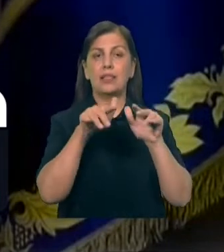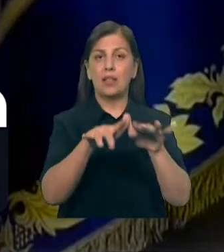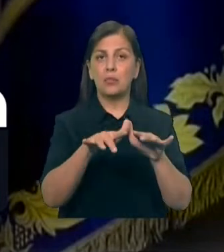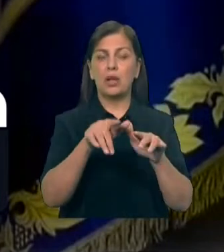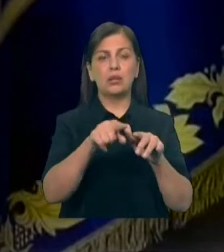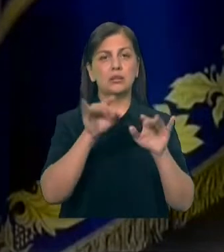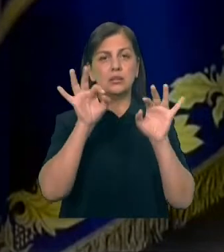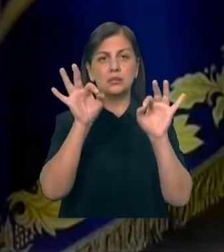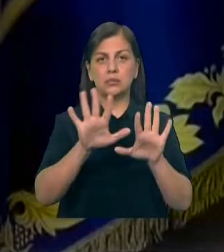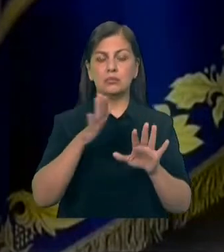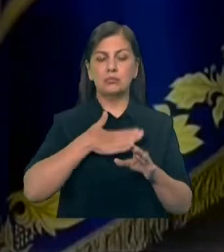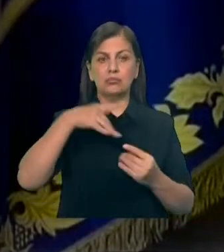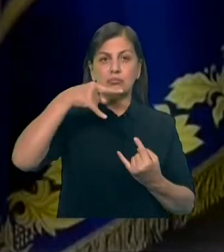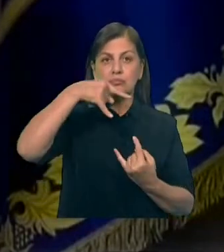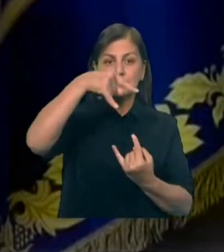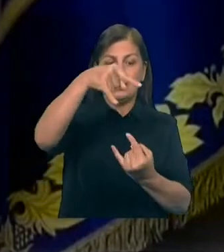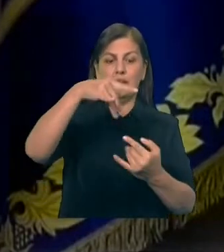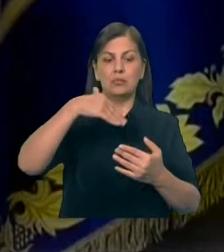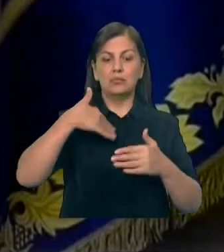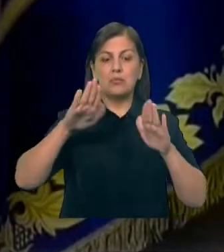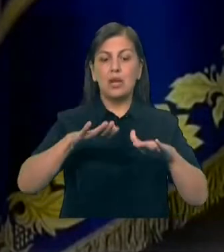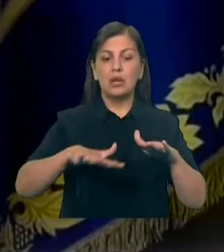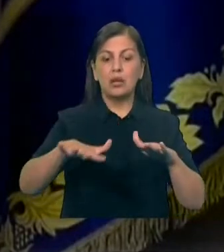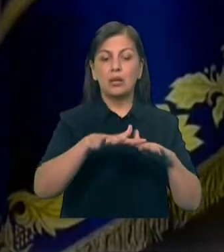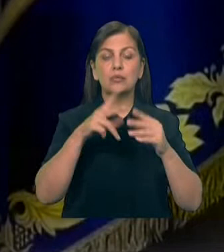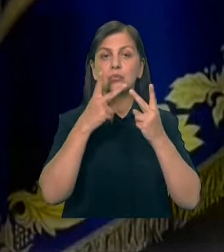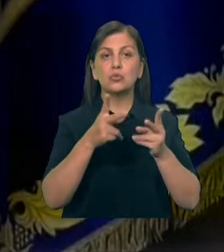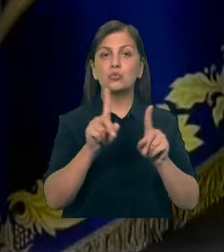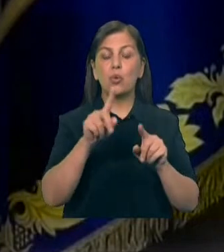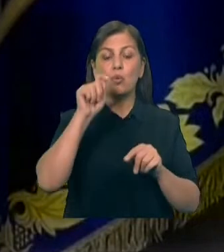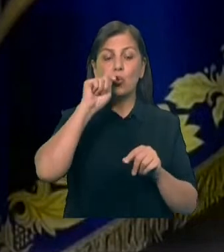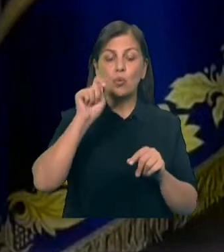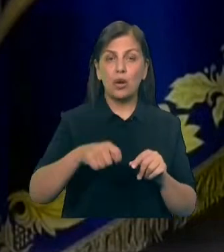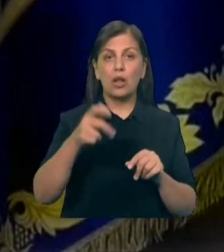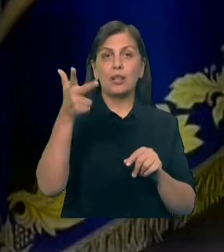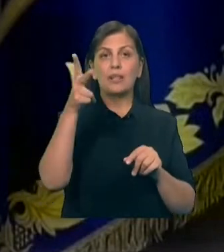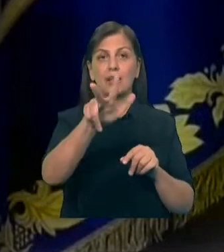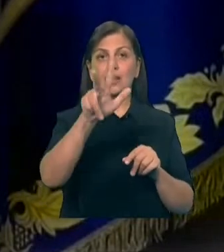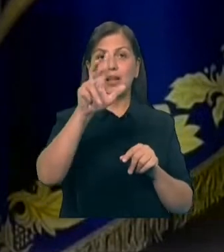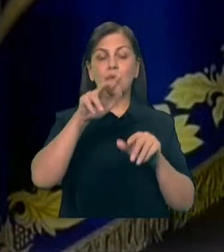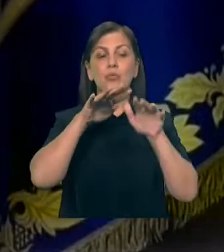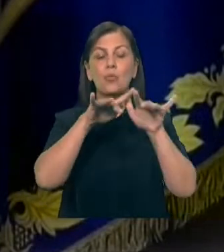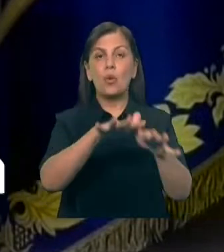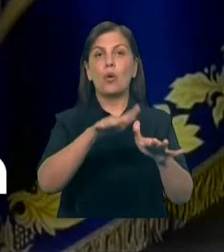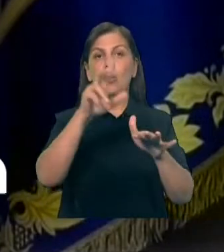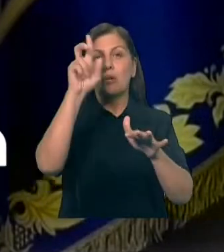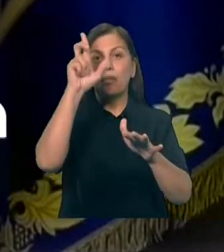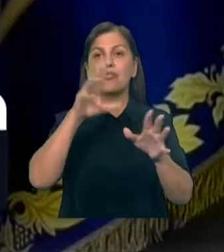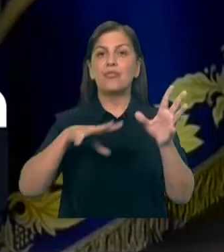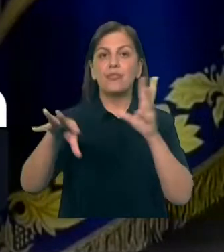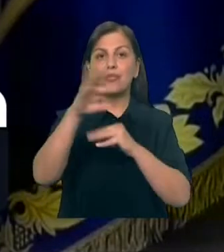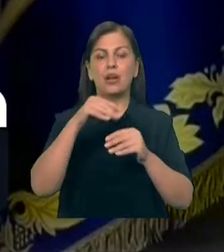Regionumuzun coğrafi xəritəsinə bir dəfə nəzər salmaq kifayətdir ki, Ukrayna ilə üçdəniz ölkələrinin dərin iqtisadi və sosial